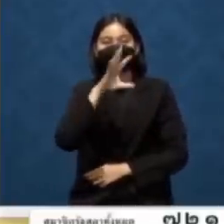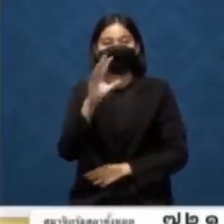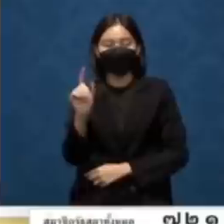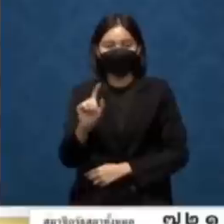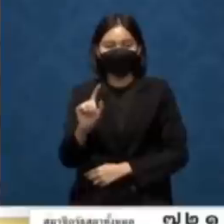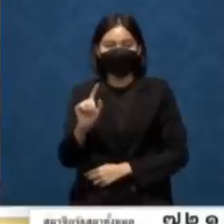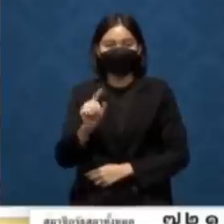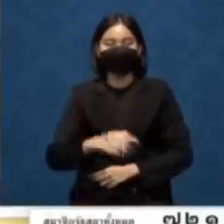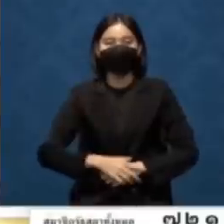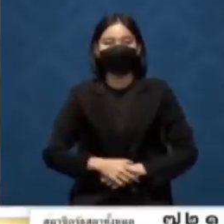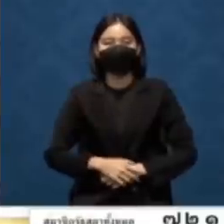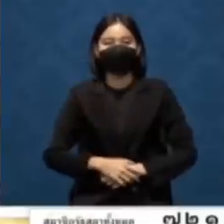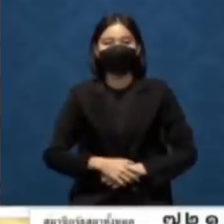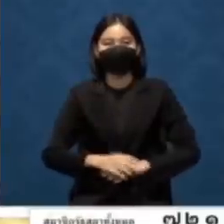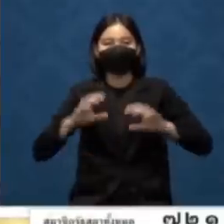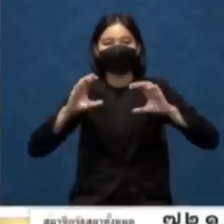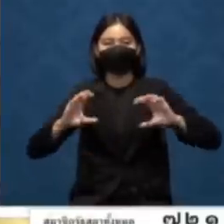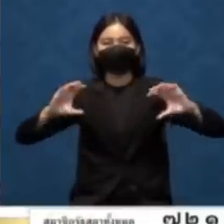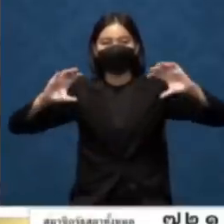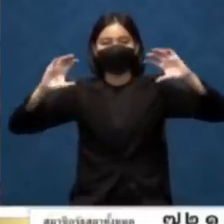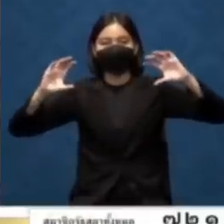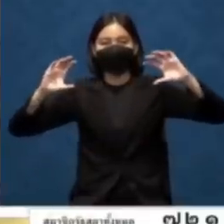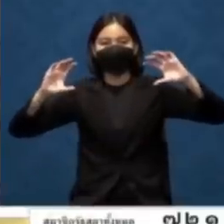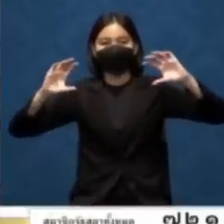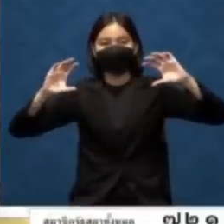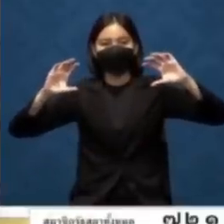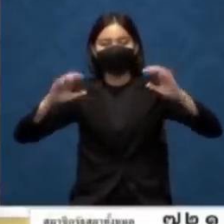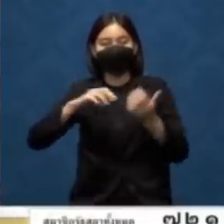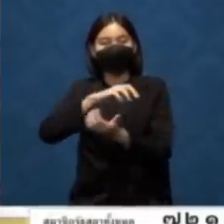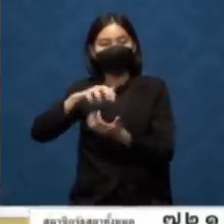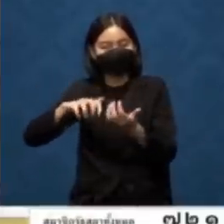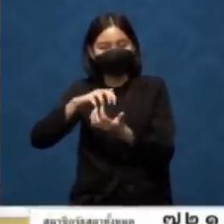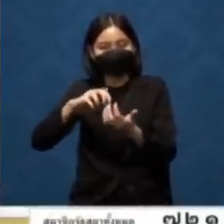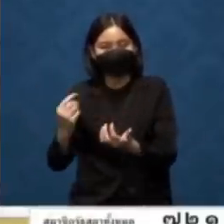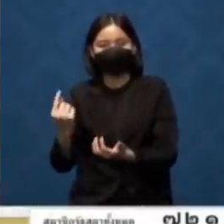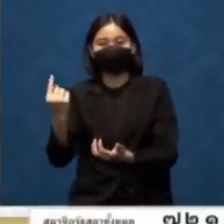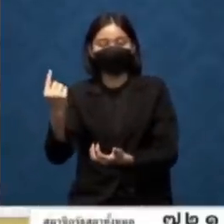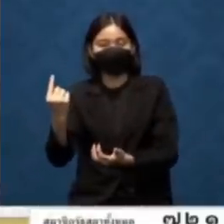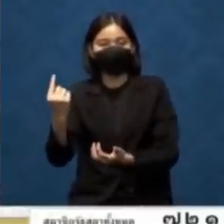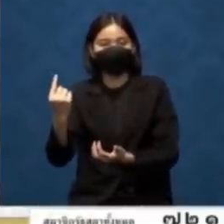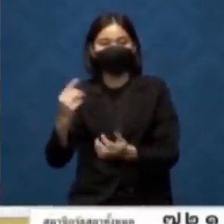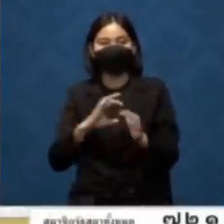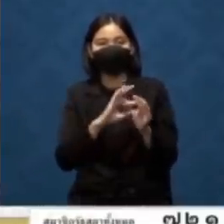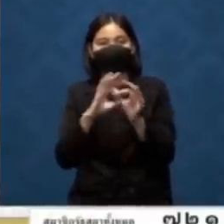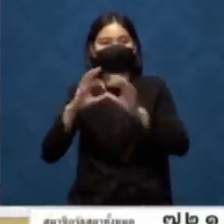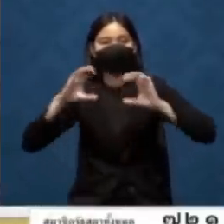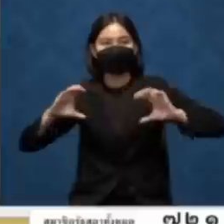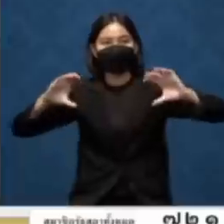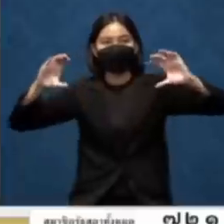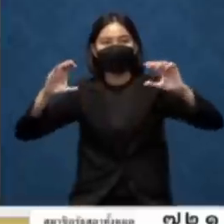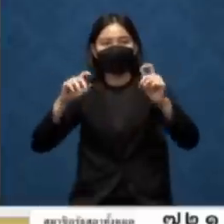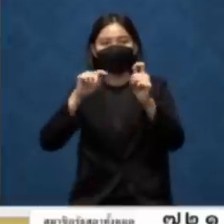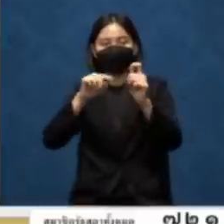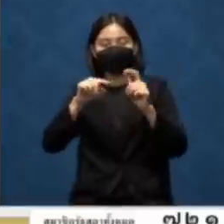ี่ยหรอความเปสหาพนธรัฐ ไม่ได้สัมพันธยิดโยงอะไรกับรชการส่วนภูมิภาคครั